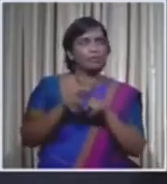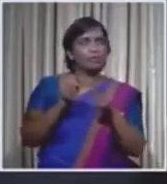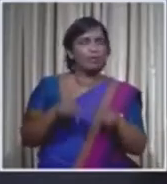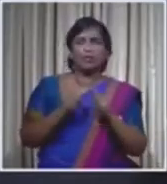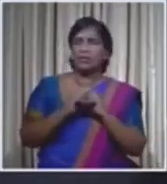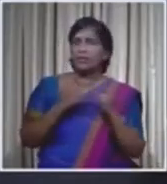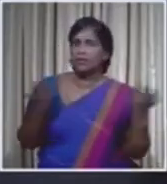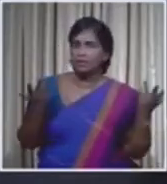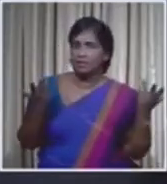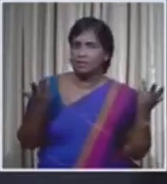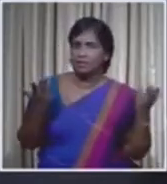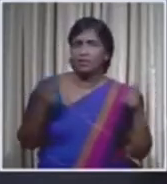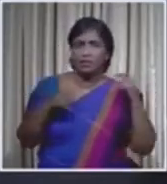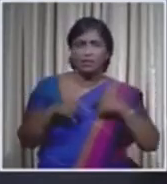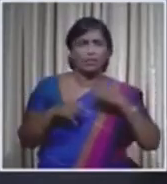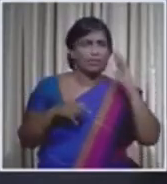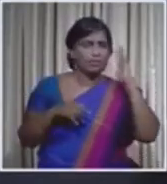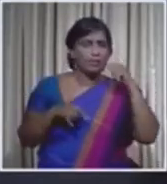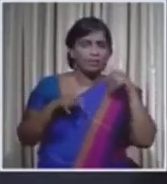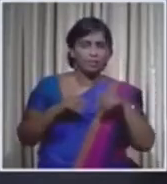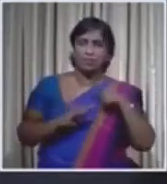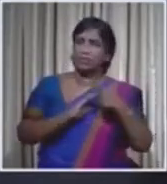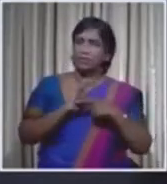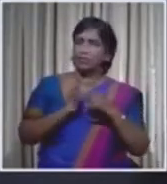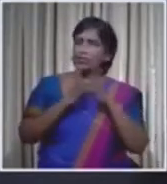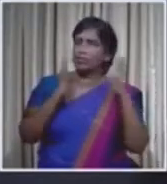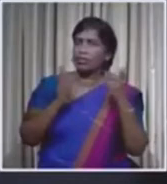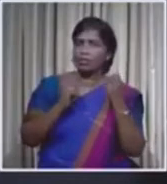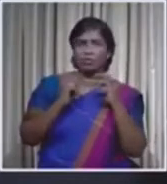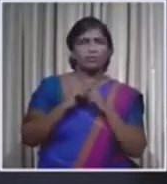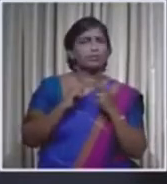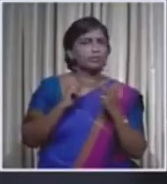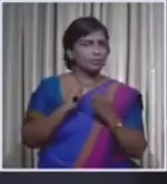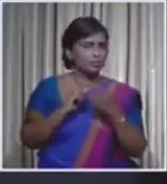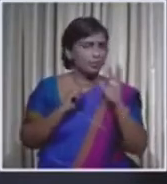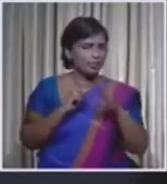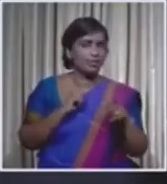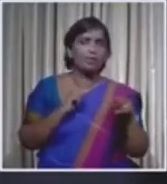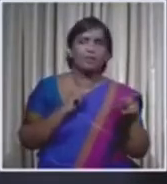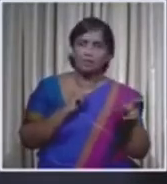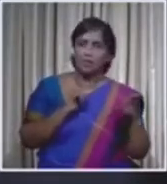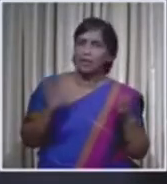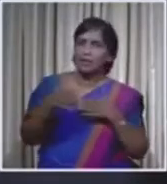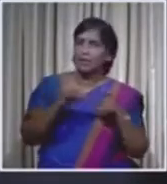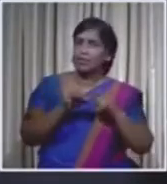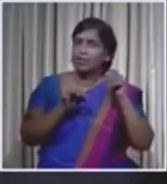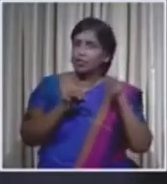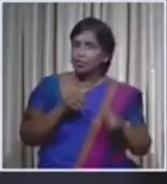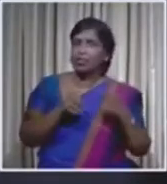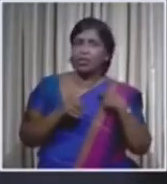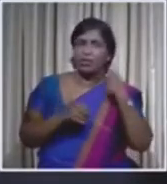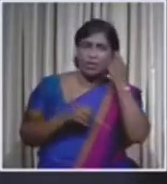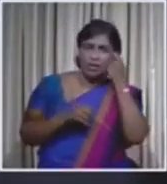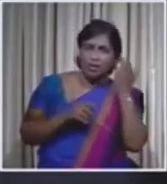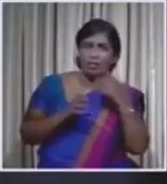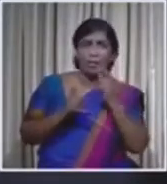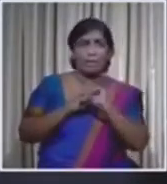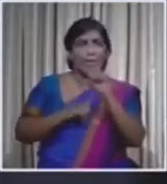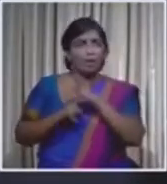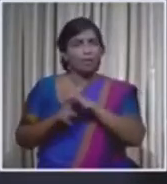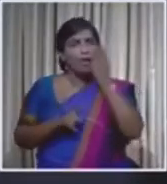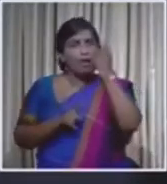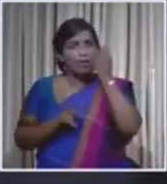වෙන්නේ නැහනේ අද විශේෂයෙන්ම අද මේ රටේ විශාල ආර්ථික අර්බුදයක් තියෙනවා කැබිනට් මණ්ඩලය අදහස් තියෙනවා පාර්ලිමේන්තුව අදහස්